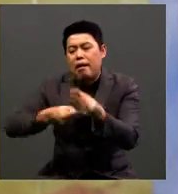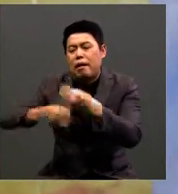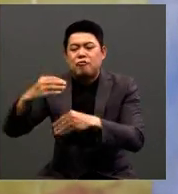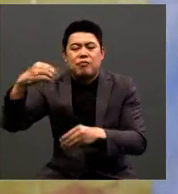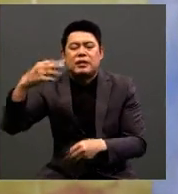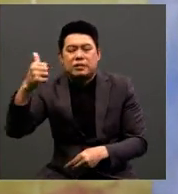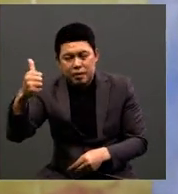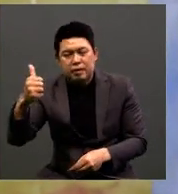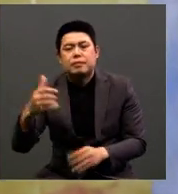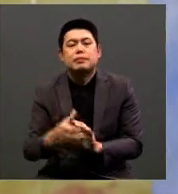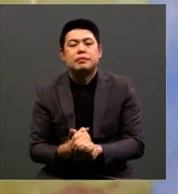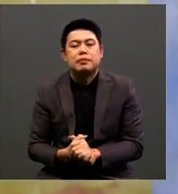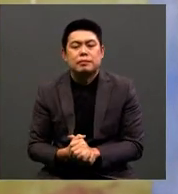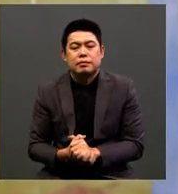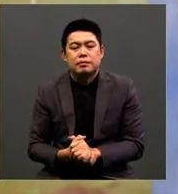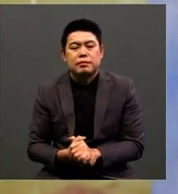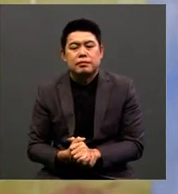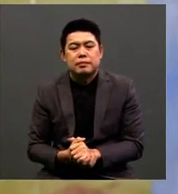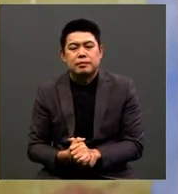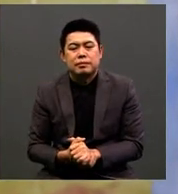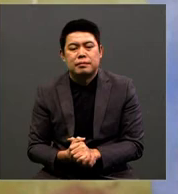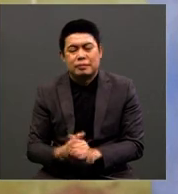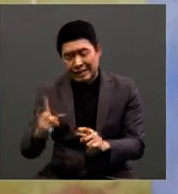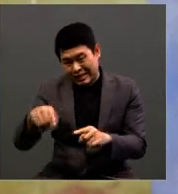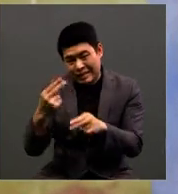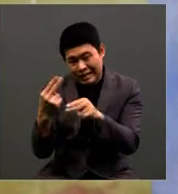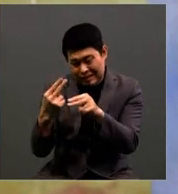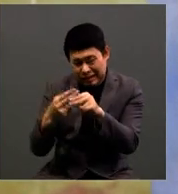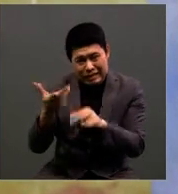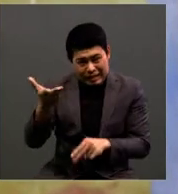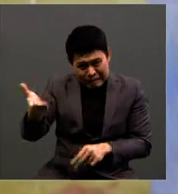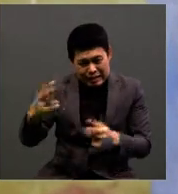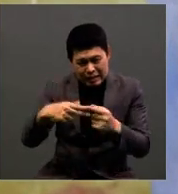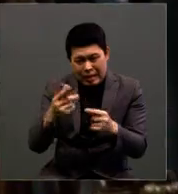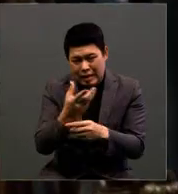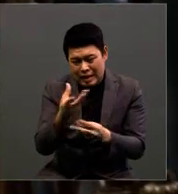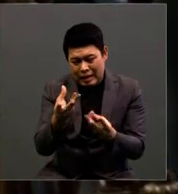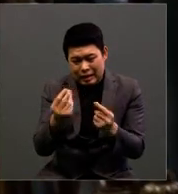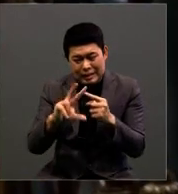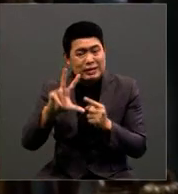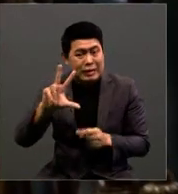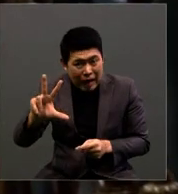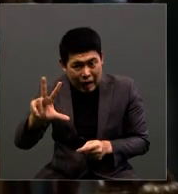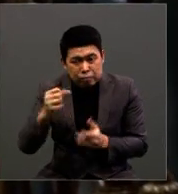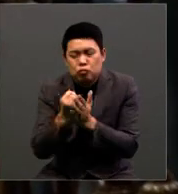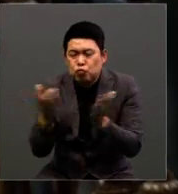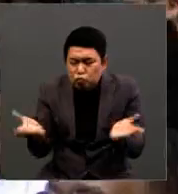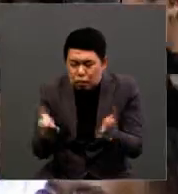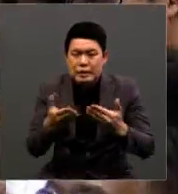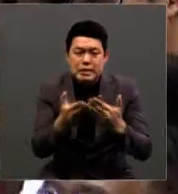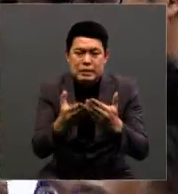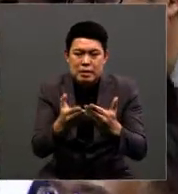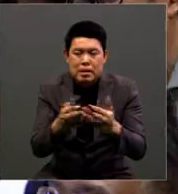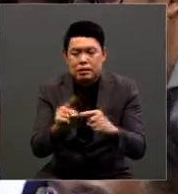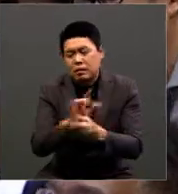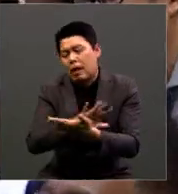พรรคเสรีรวมไทยนะครับก็คือคุณณัฐชิตอำนาจเดชานนท์เบอร์ที่เบอร์ 3นะครับสนับสนุนให้ใช้เรือพลัง